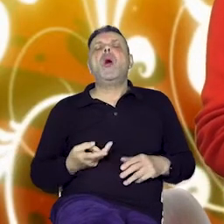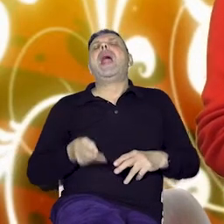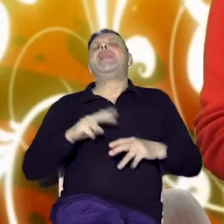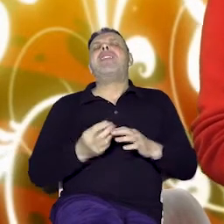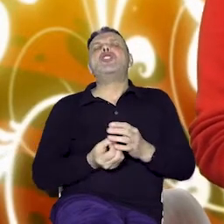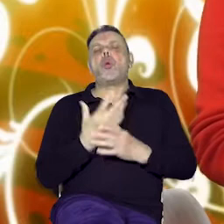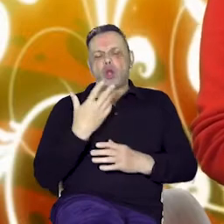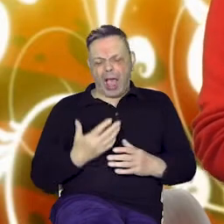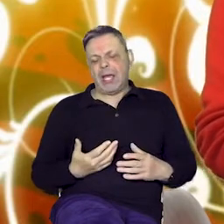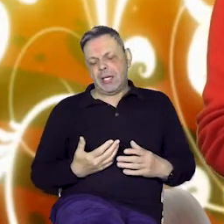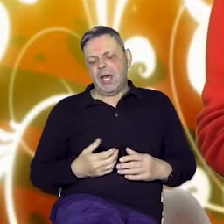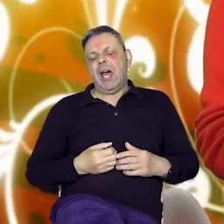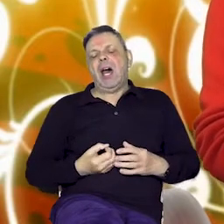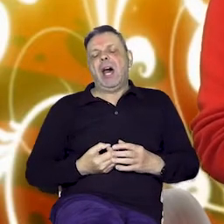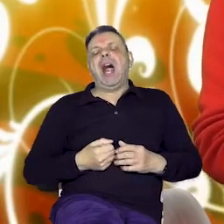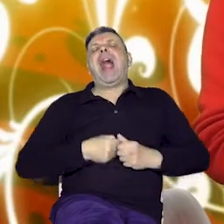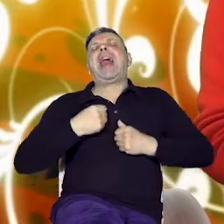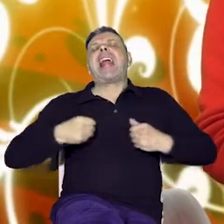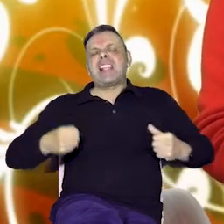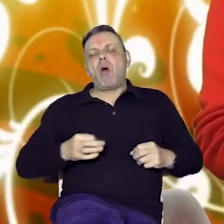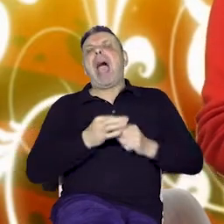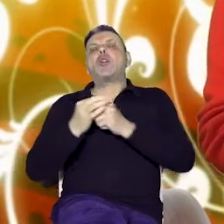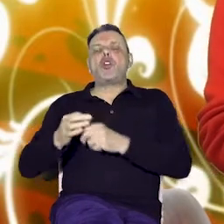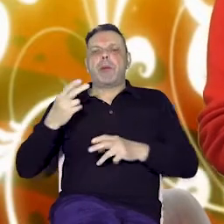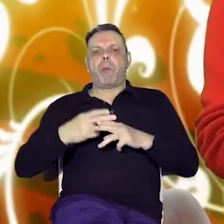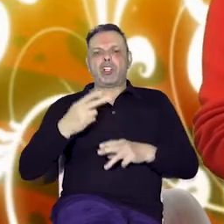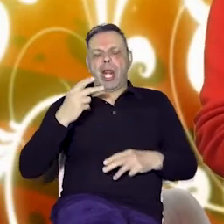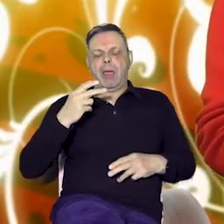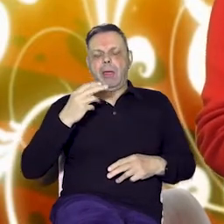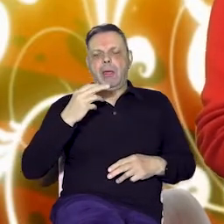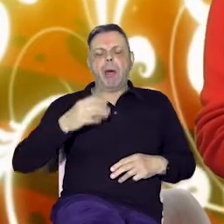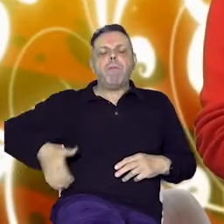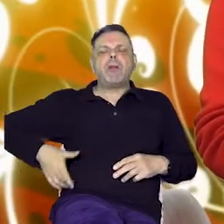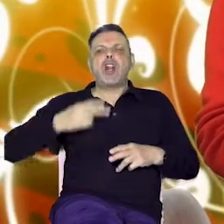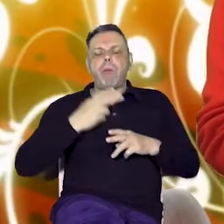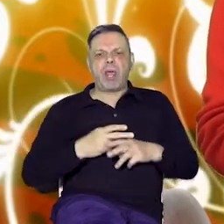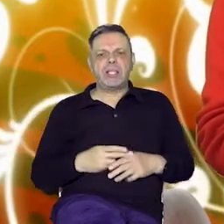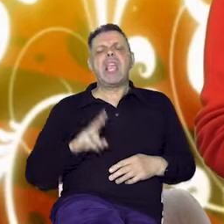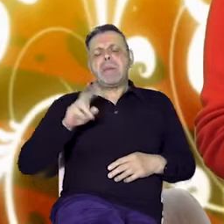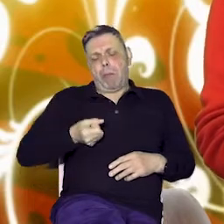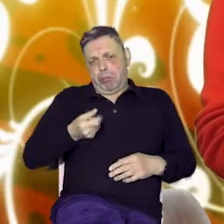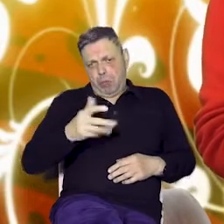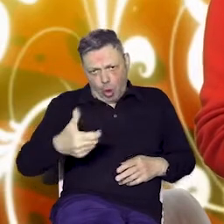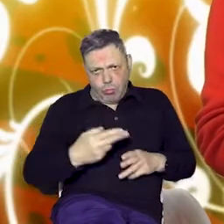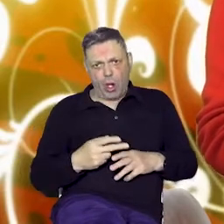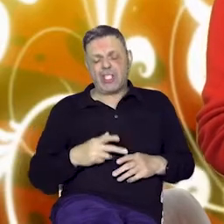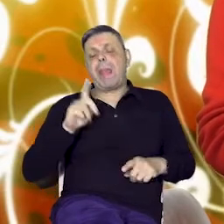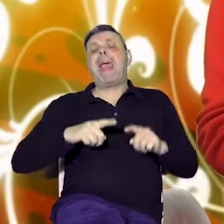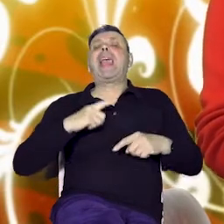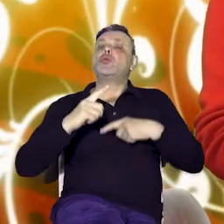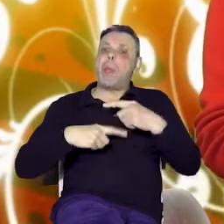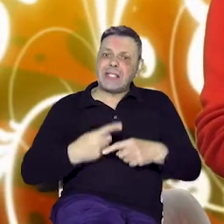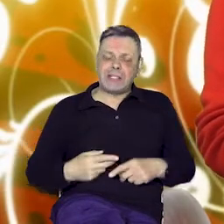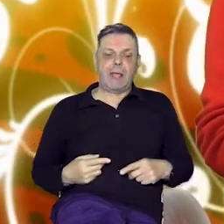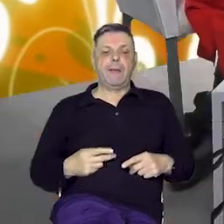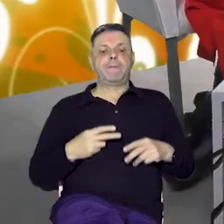razvoja završnog stadija kronične bubrežne bolesti. Naravno, mi imamo tu i čitav niz drugih bolesti. Neke bolesti su nasljedne, recimo